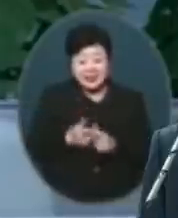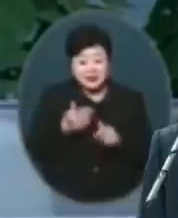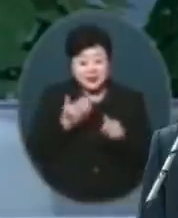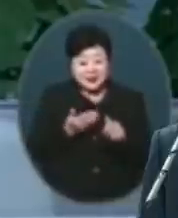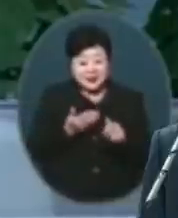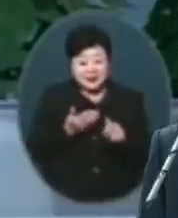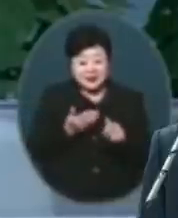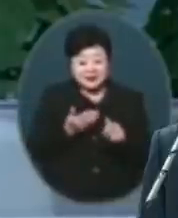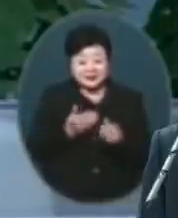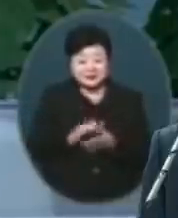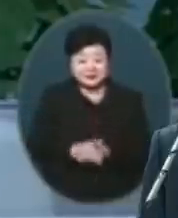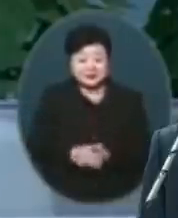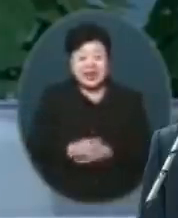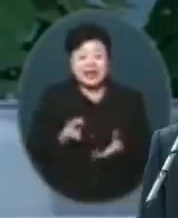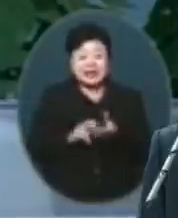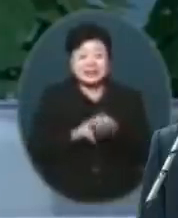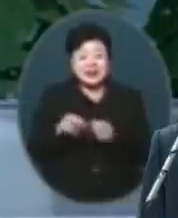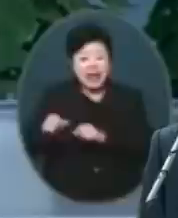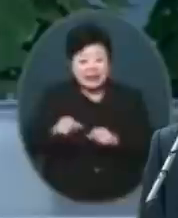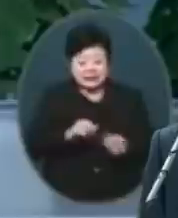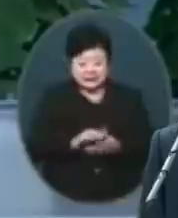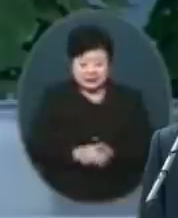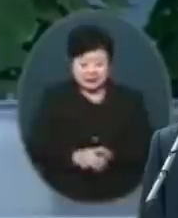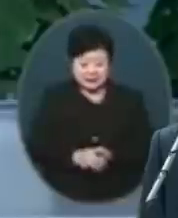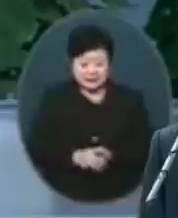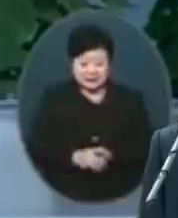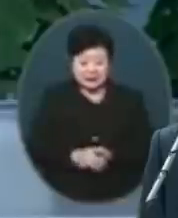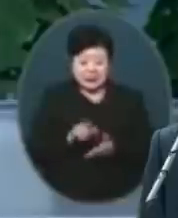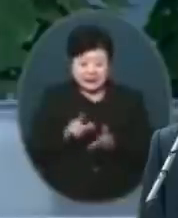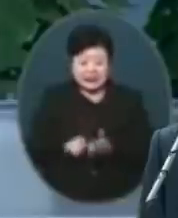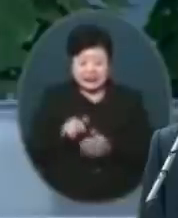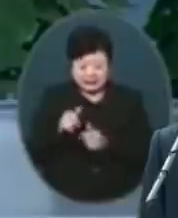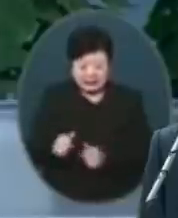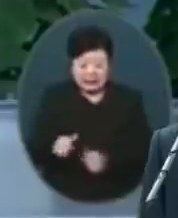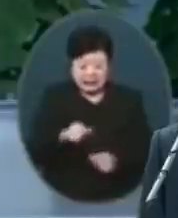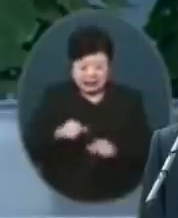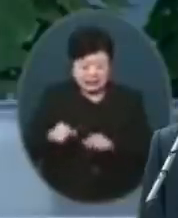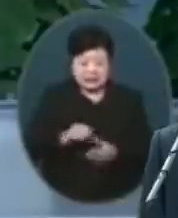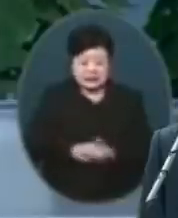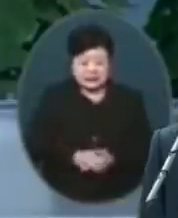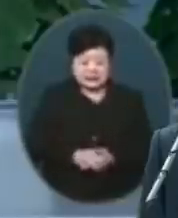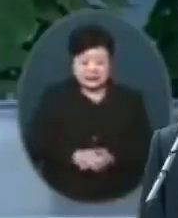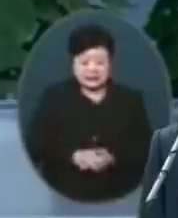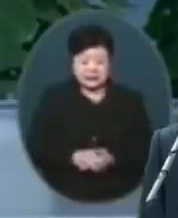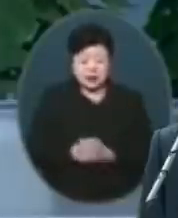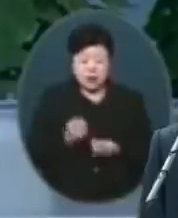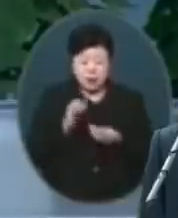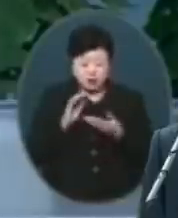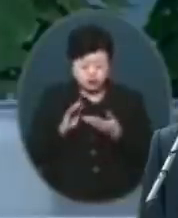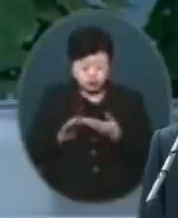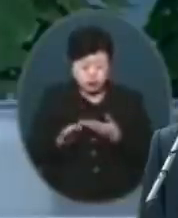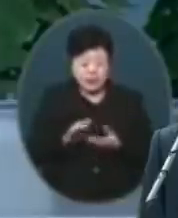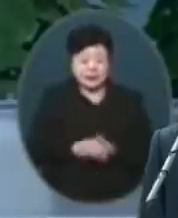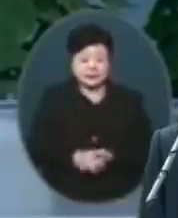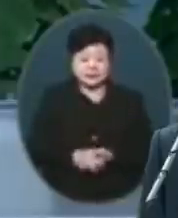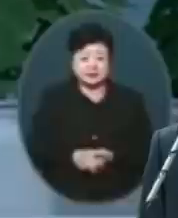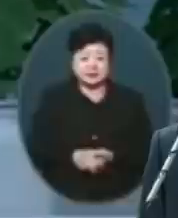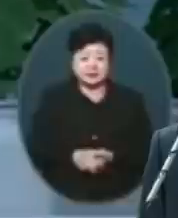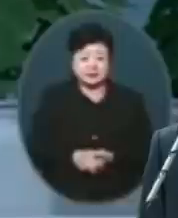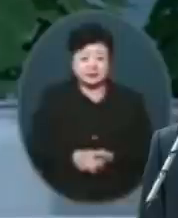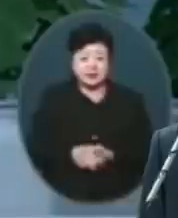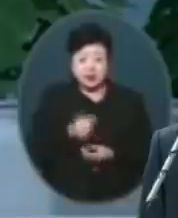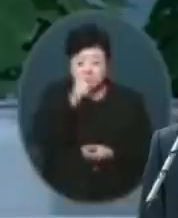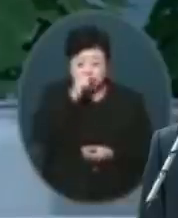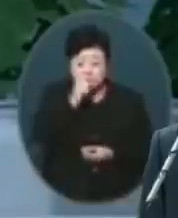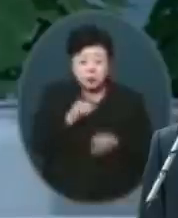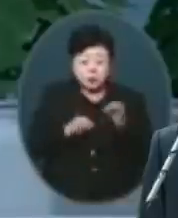예수님께서 기적을 행하는 것도 시와 때를 따라서 하시는 것입니다. 한참 있다니 그가